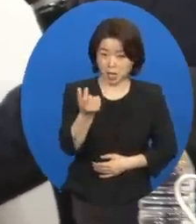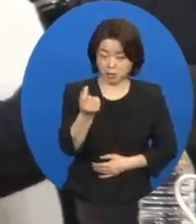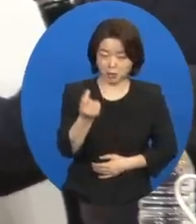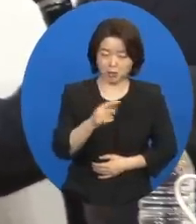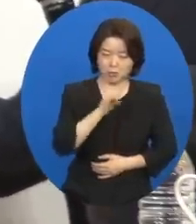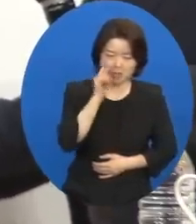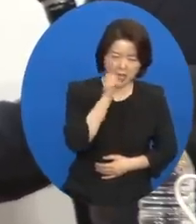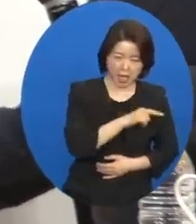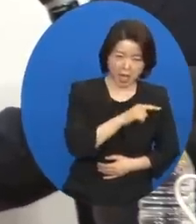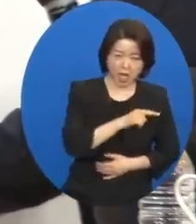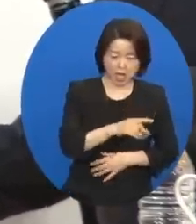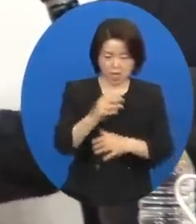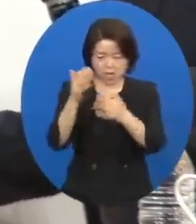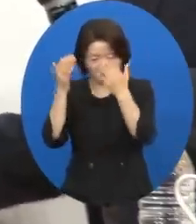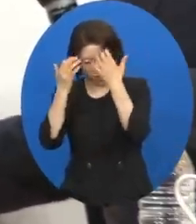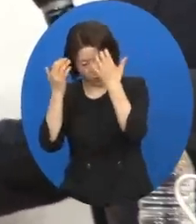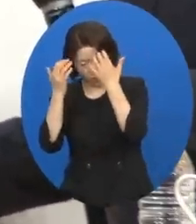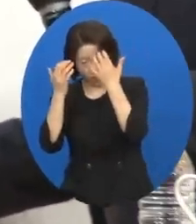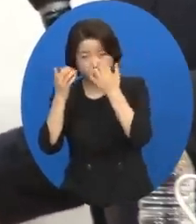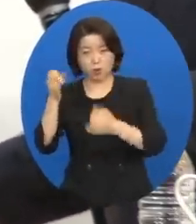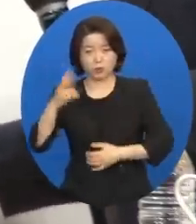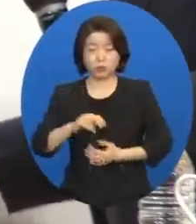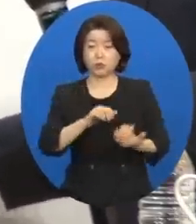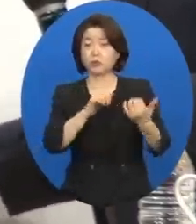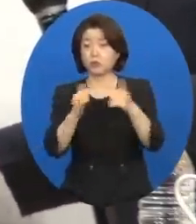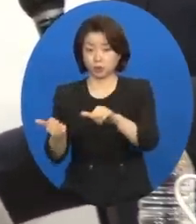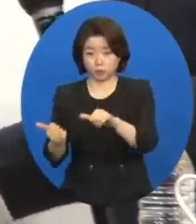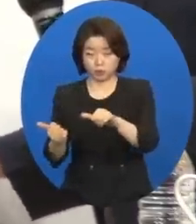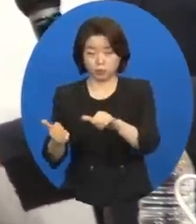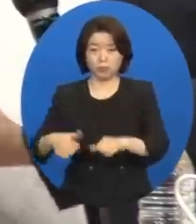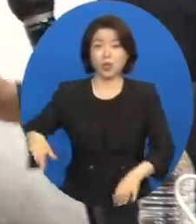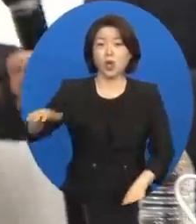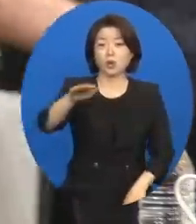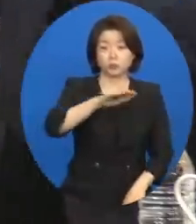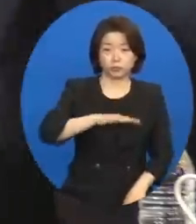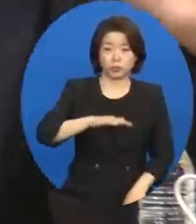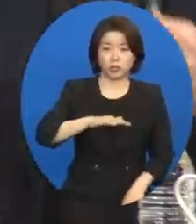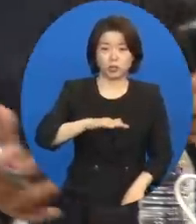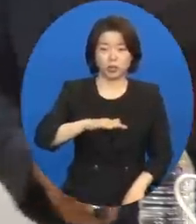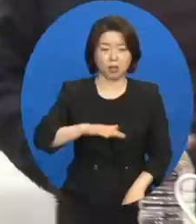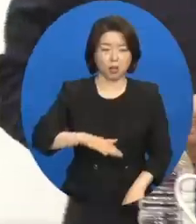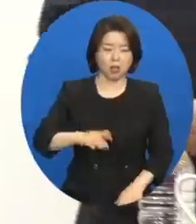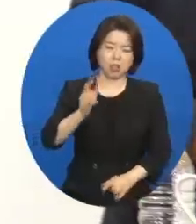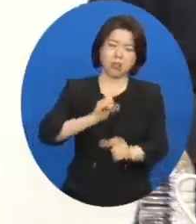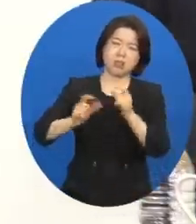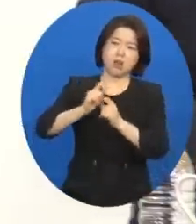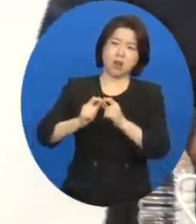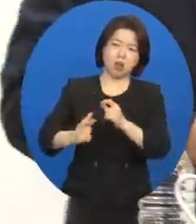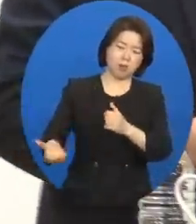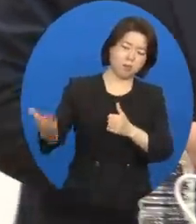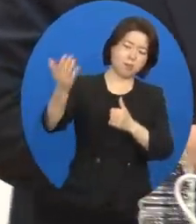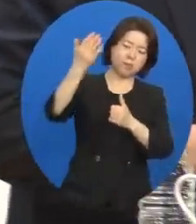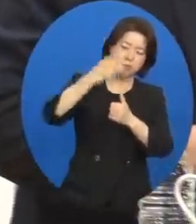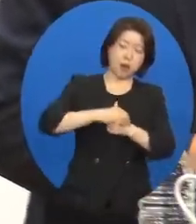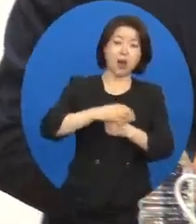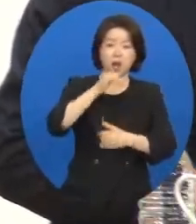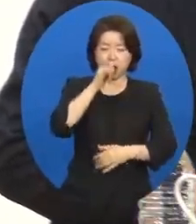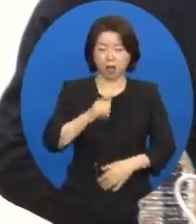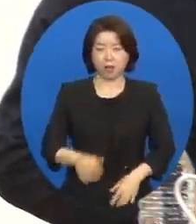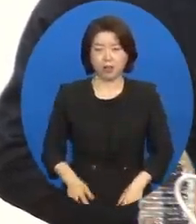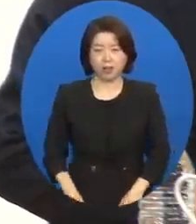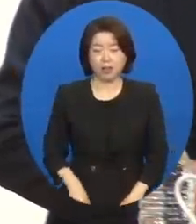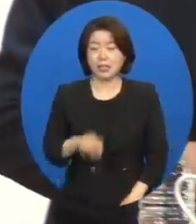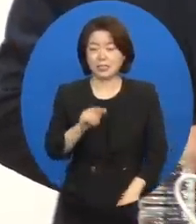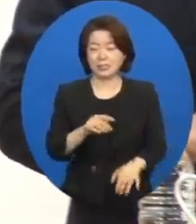악과 고통과 그리고 죽음이 우리에게 덫처럼, 운명처럼 주어져 있습니다. 자,